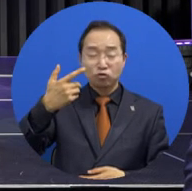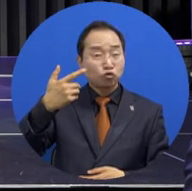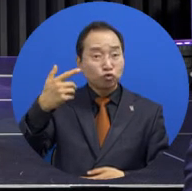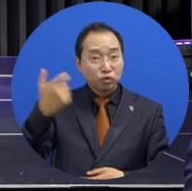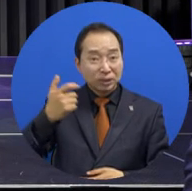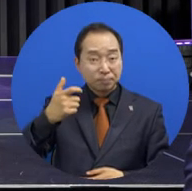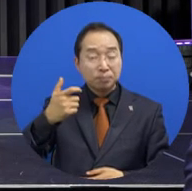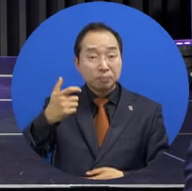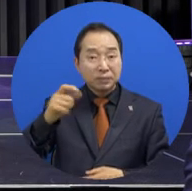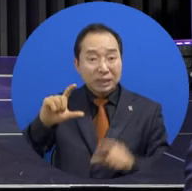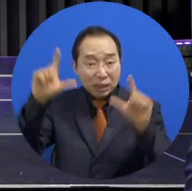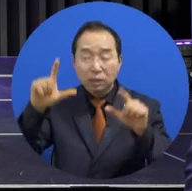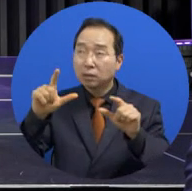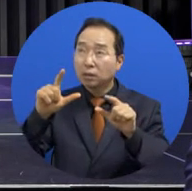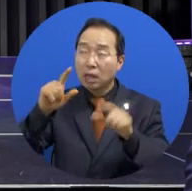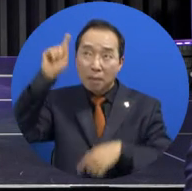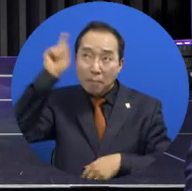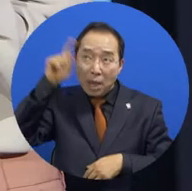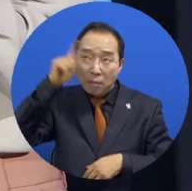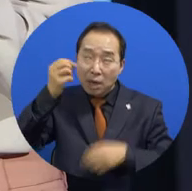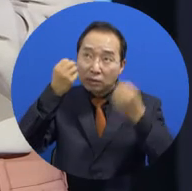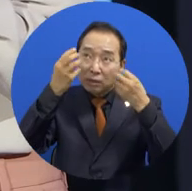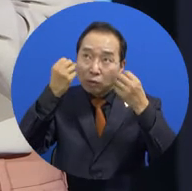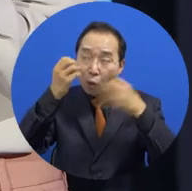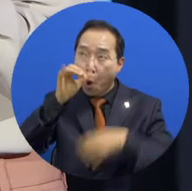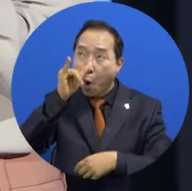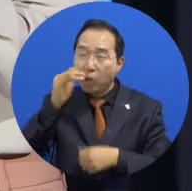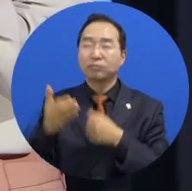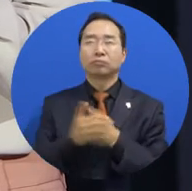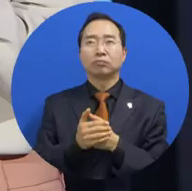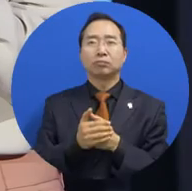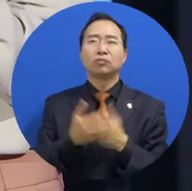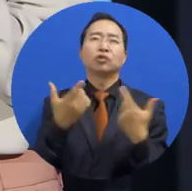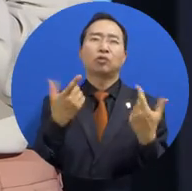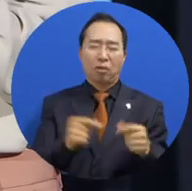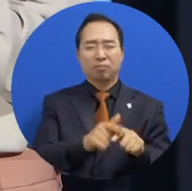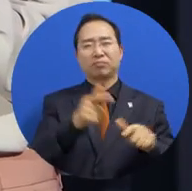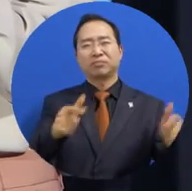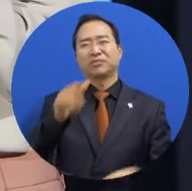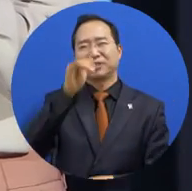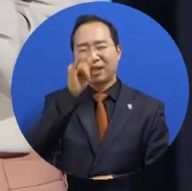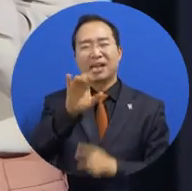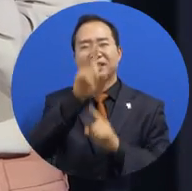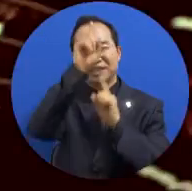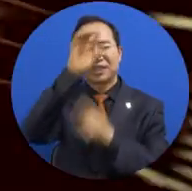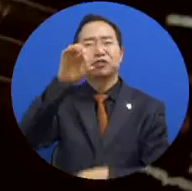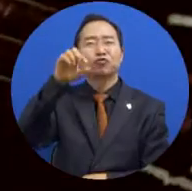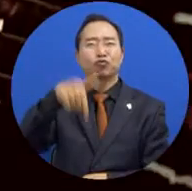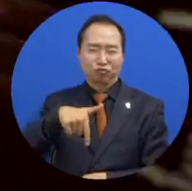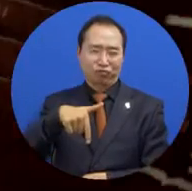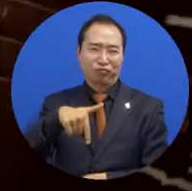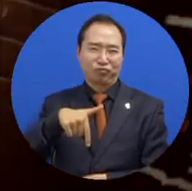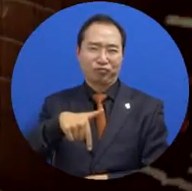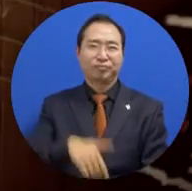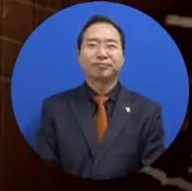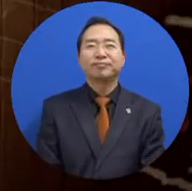일이 있는 것과 마찬가지다. 낭송 2옥 33면